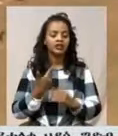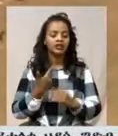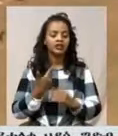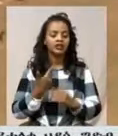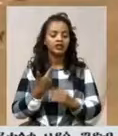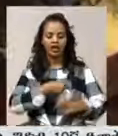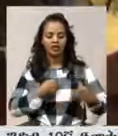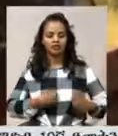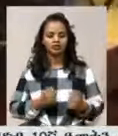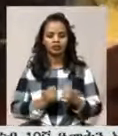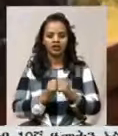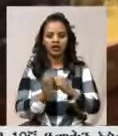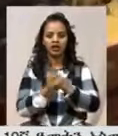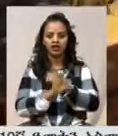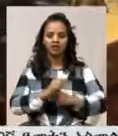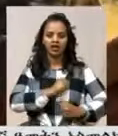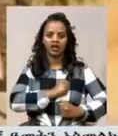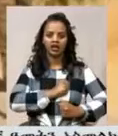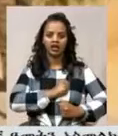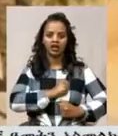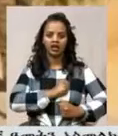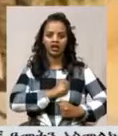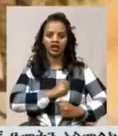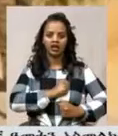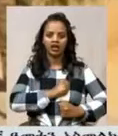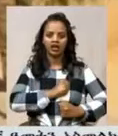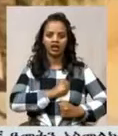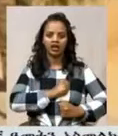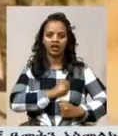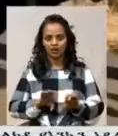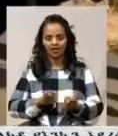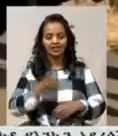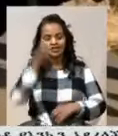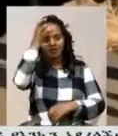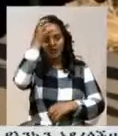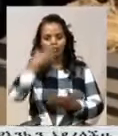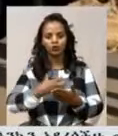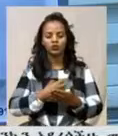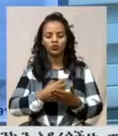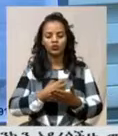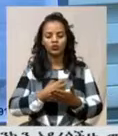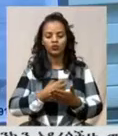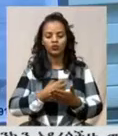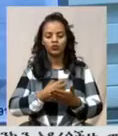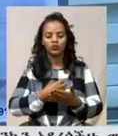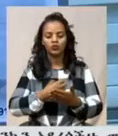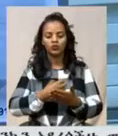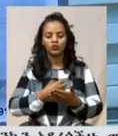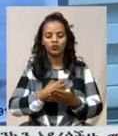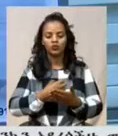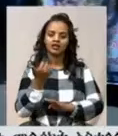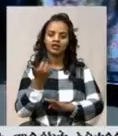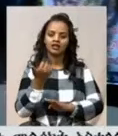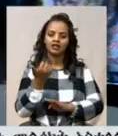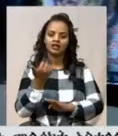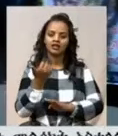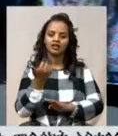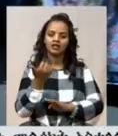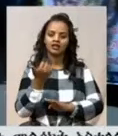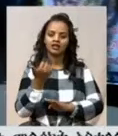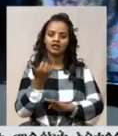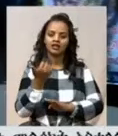በአንድ ልብ በጋራ ከሀገር መከላከያ ሰራዊት ጎን እንዲቆሙም አድርጓቸዋል። መንግስት በወሰደው የህግ ማስከበር እርምጃም በ15 ቀናት ውስጥ